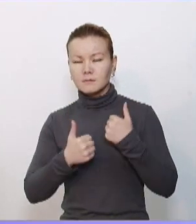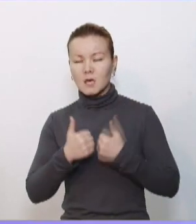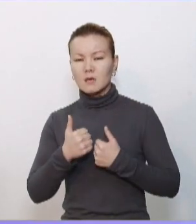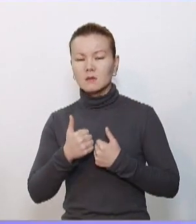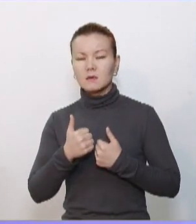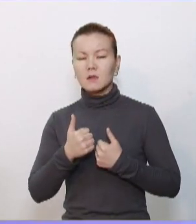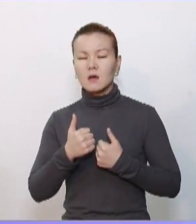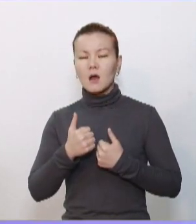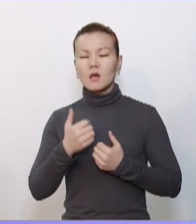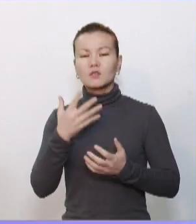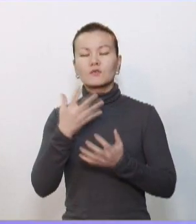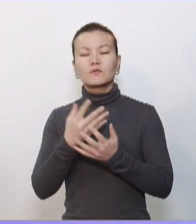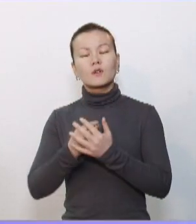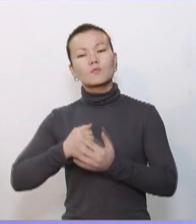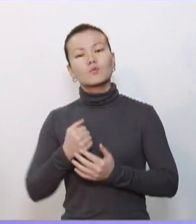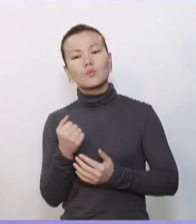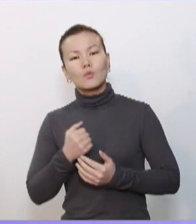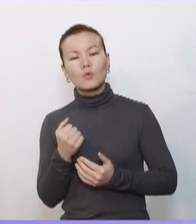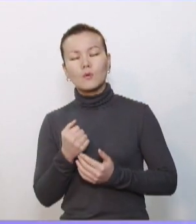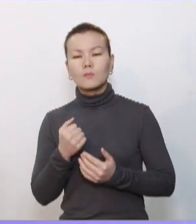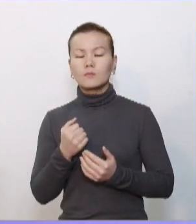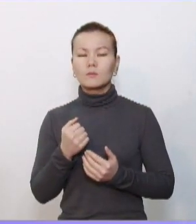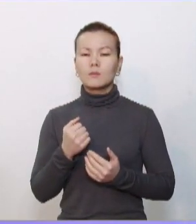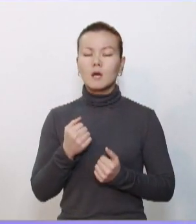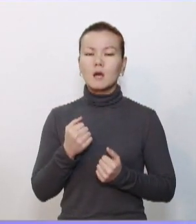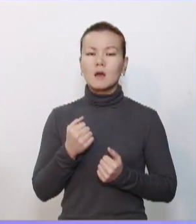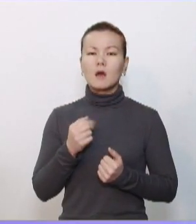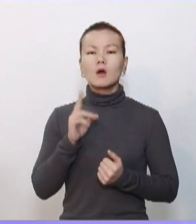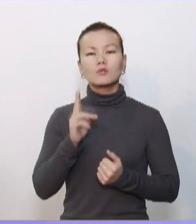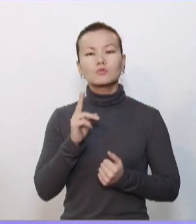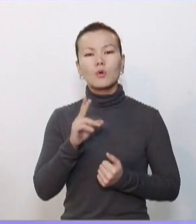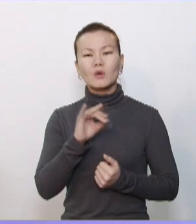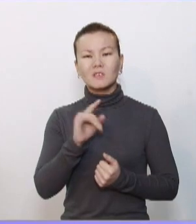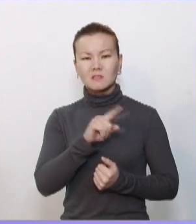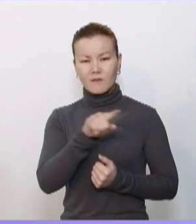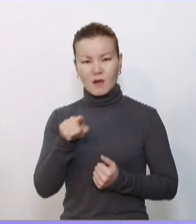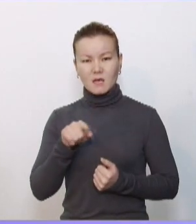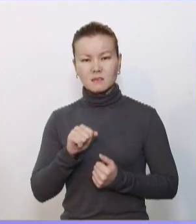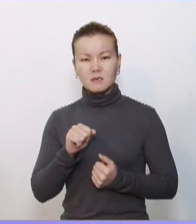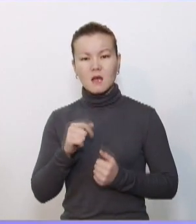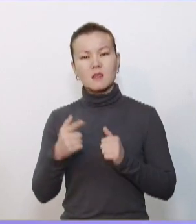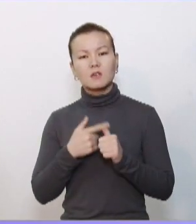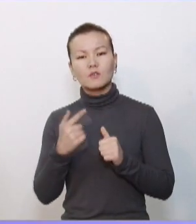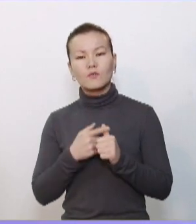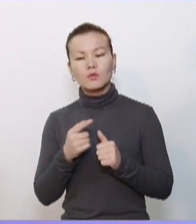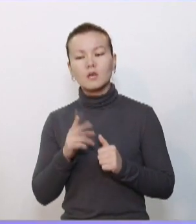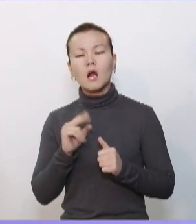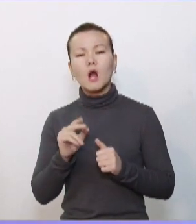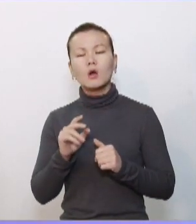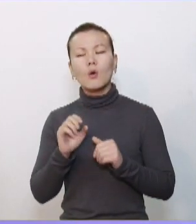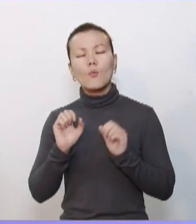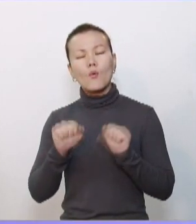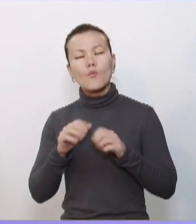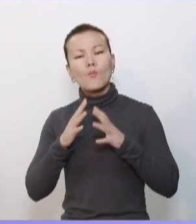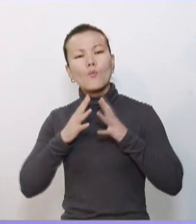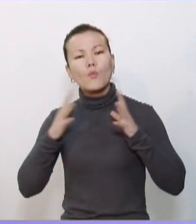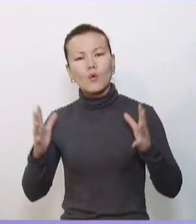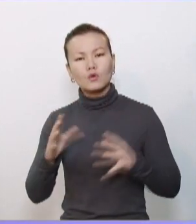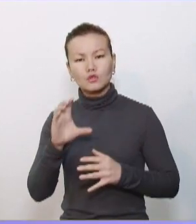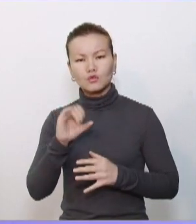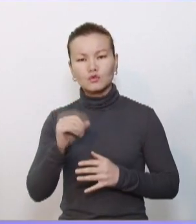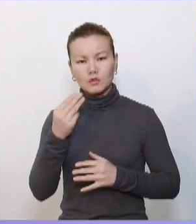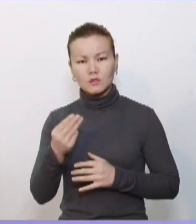со своим другом или подругой. Кто из вас назовет как можно больше